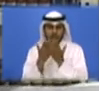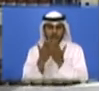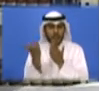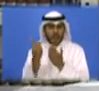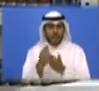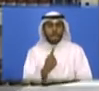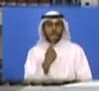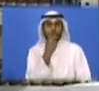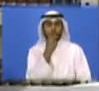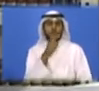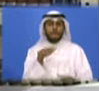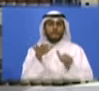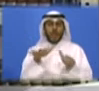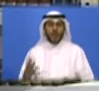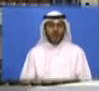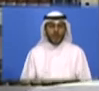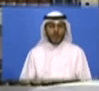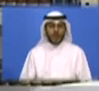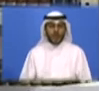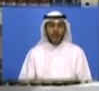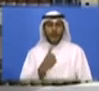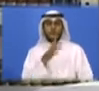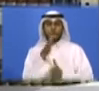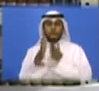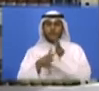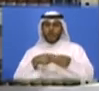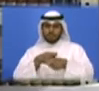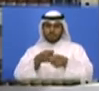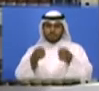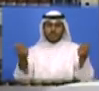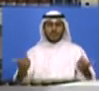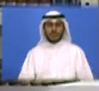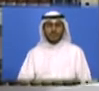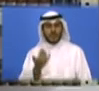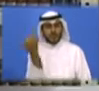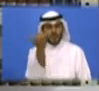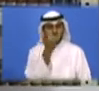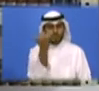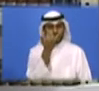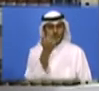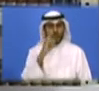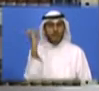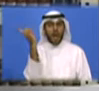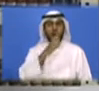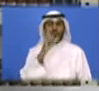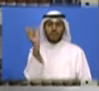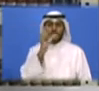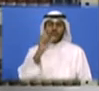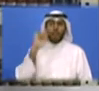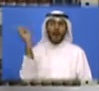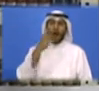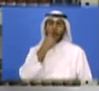سنة 2006 تقريبا، فبحمد الله تبارك وتعالى سميناه مشروع المليون مصحف، وصلنا الآن